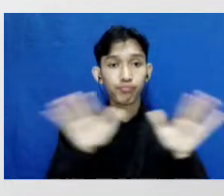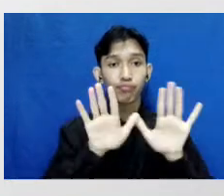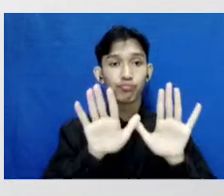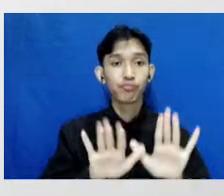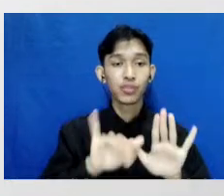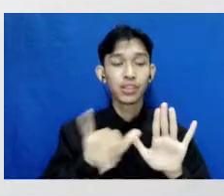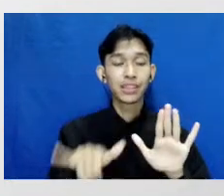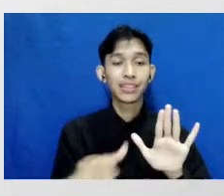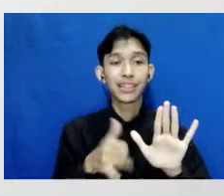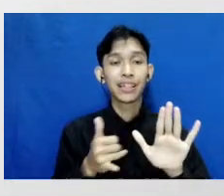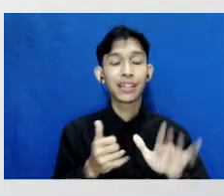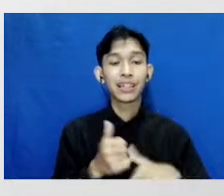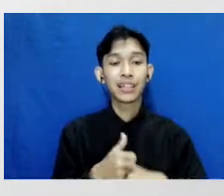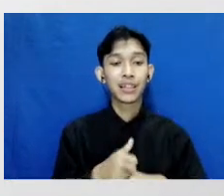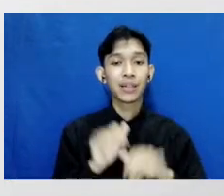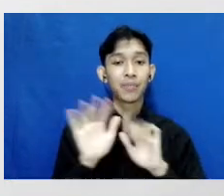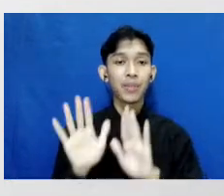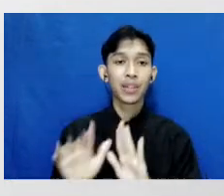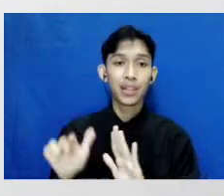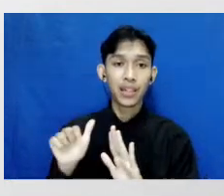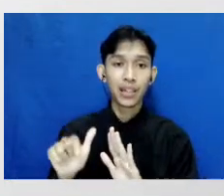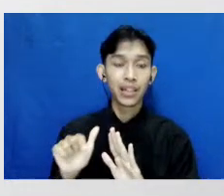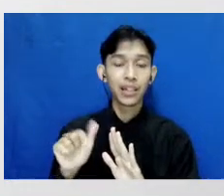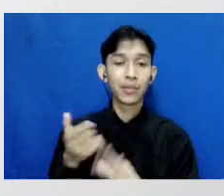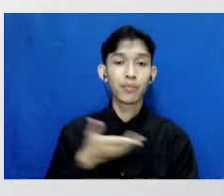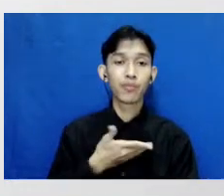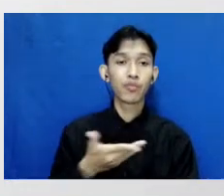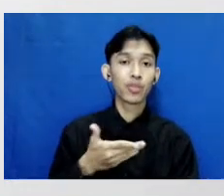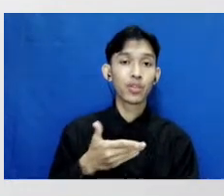sehingga media ini memiliki peran yang